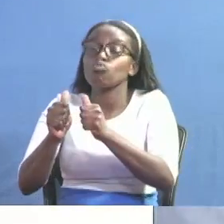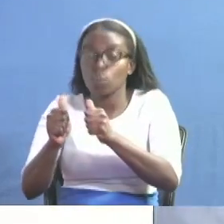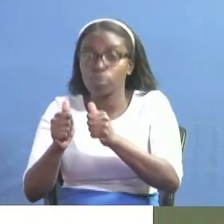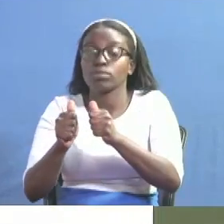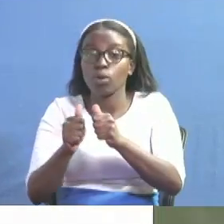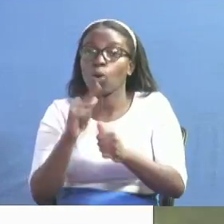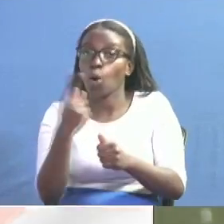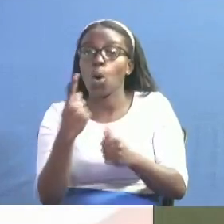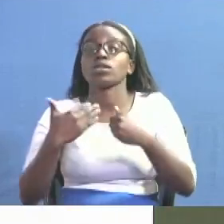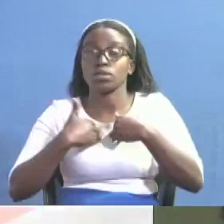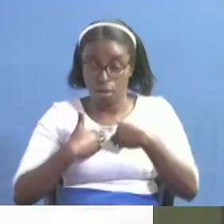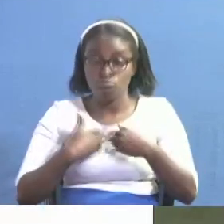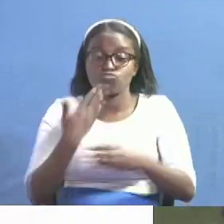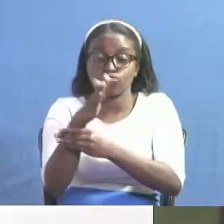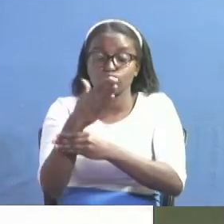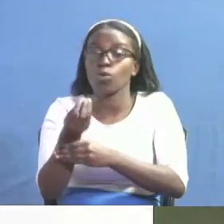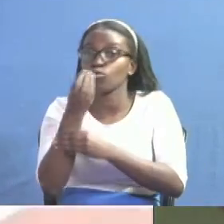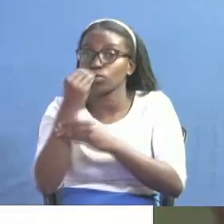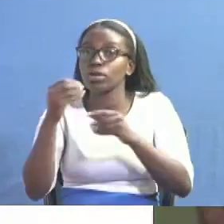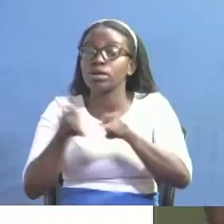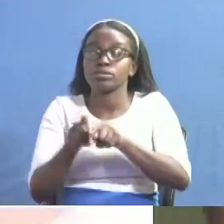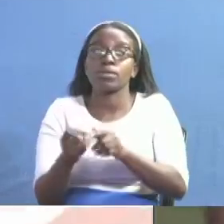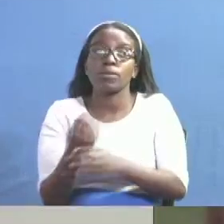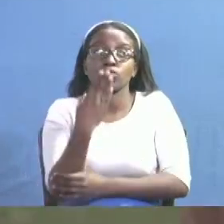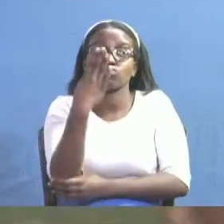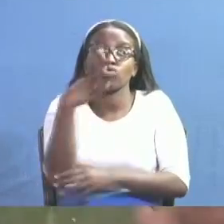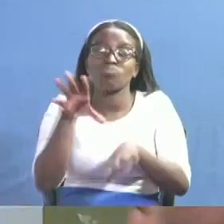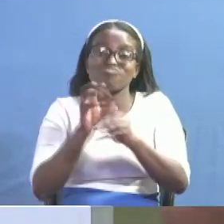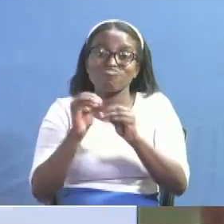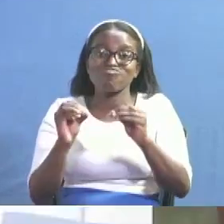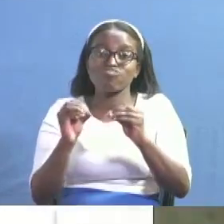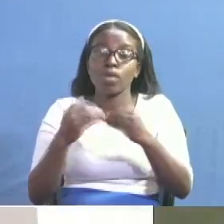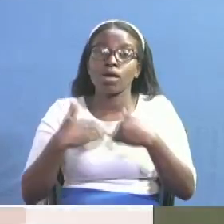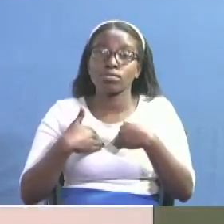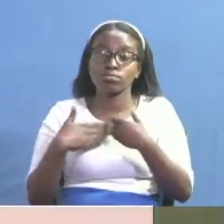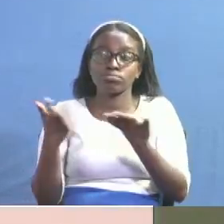ambayo wanasema inawafanya washindwe kupata faida kubwa. Brenda Nyongesa, Runinga ya KU.